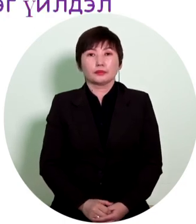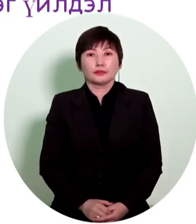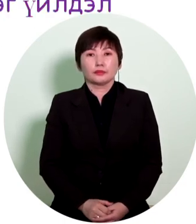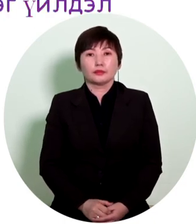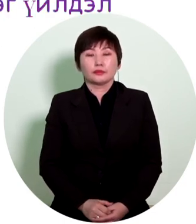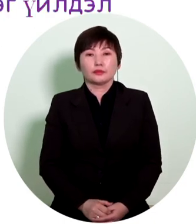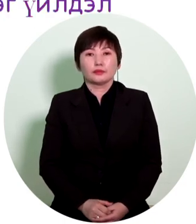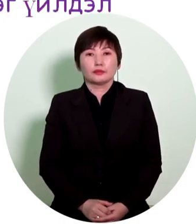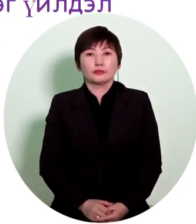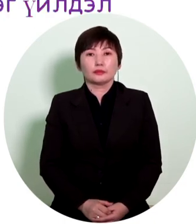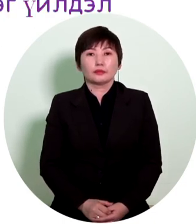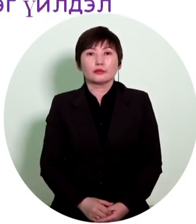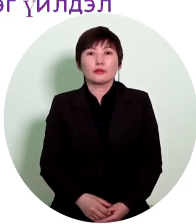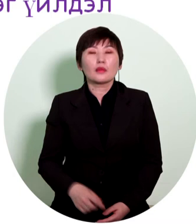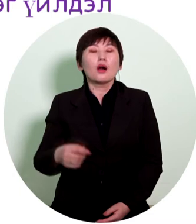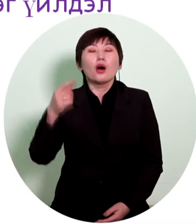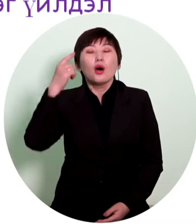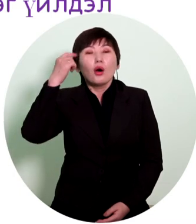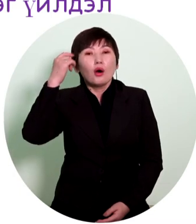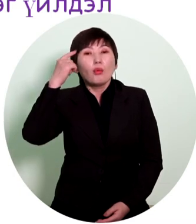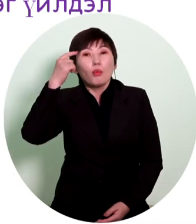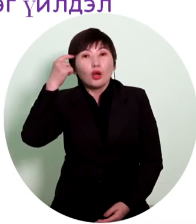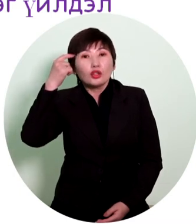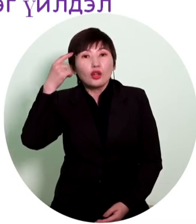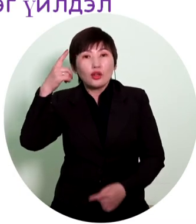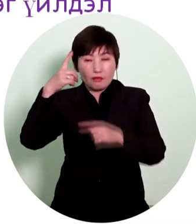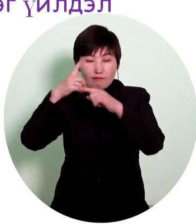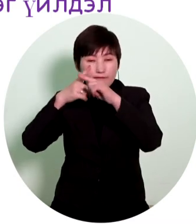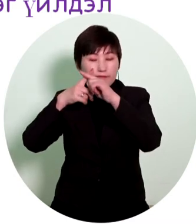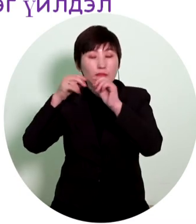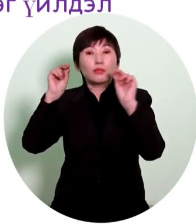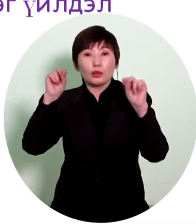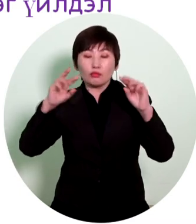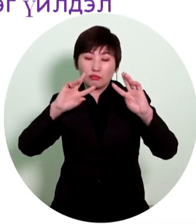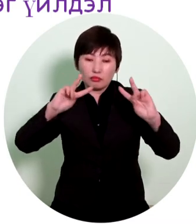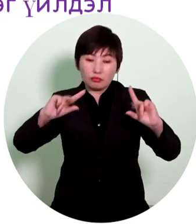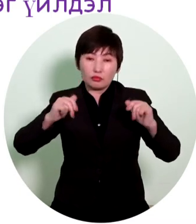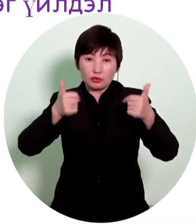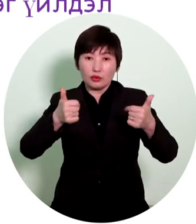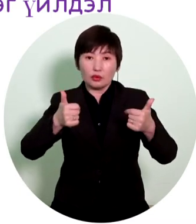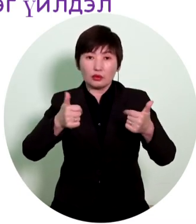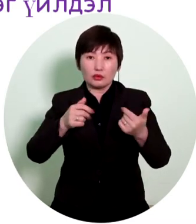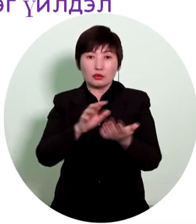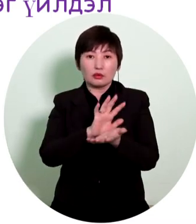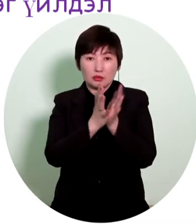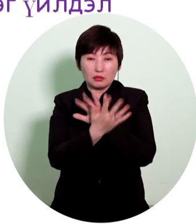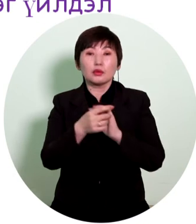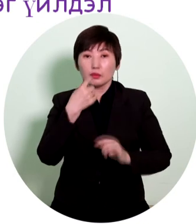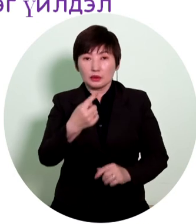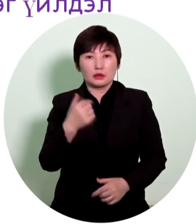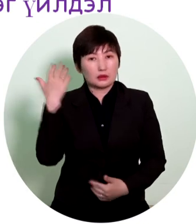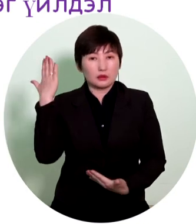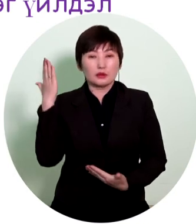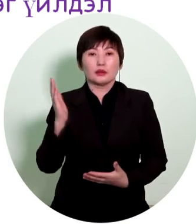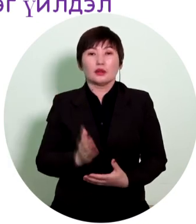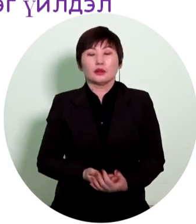хэдүүлээ энэ дээр бодлоо яаж эрэг болгож, сэтгэл хөдлөлөө яаж эрэг болгож, үйлдэлээ яаж зөв болгох талаар дараагийн зургийг